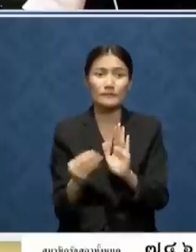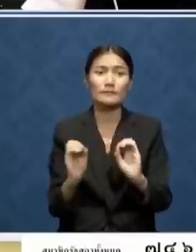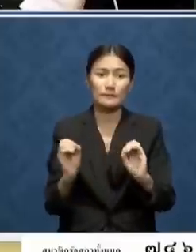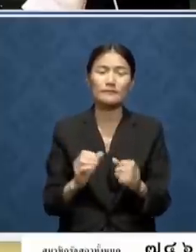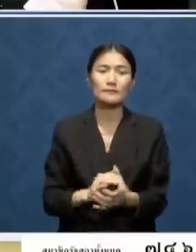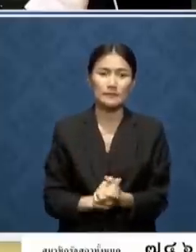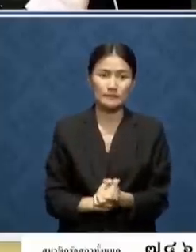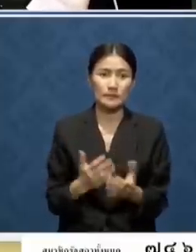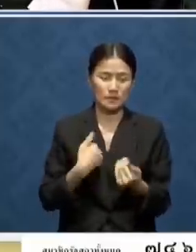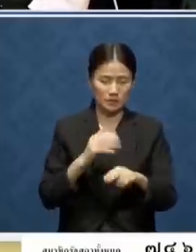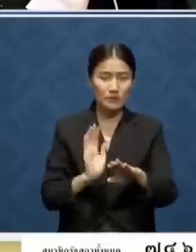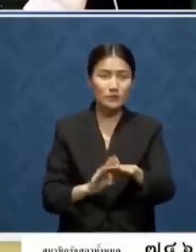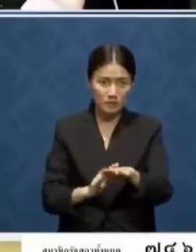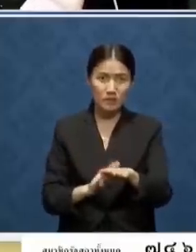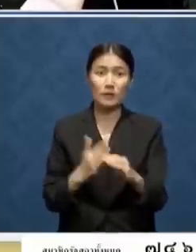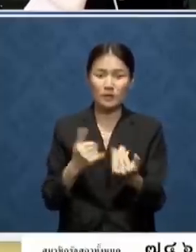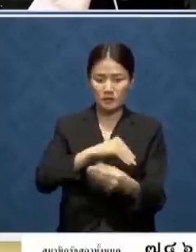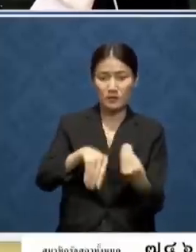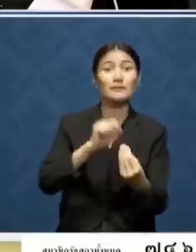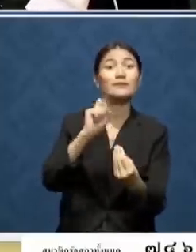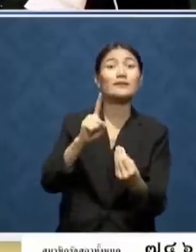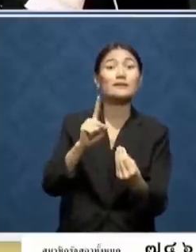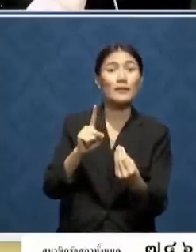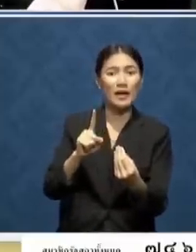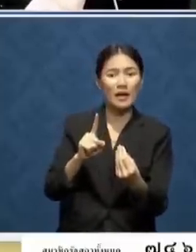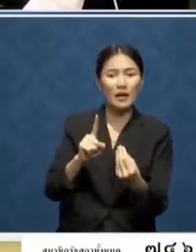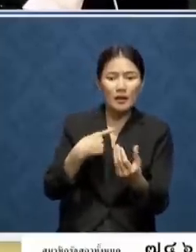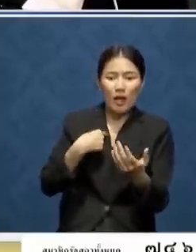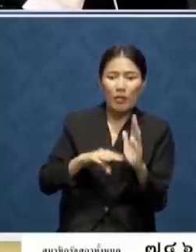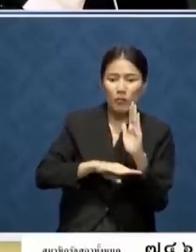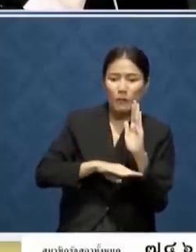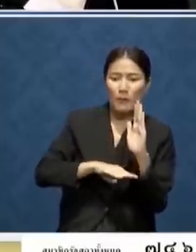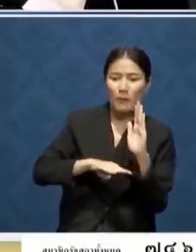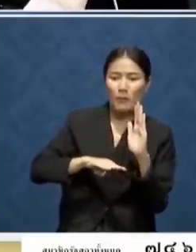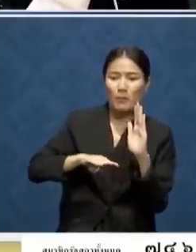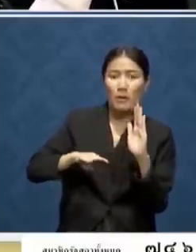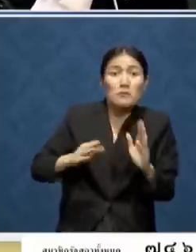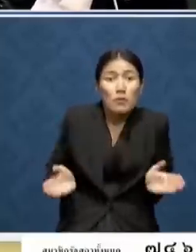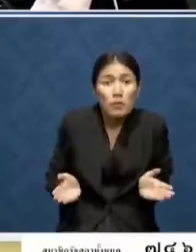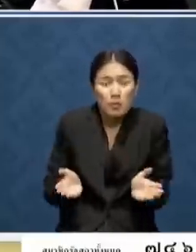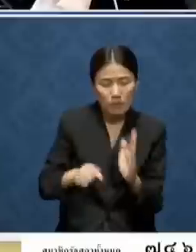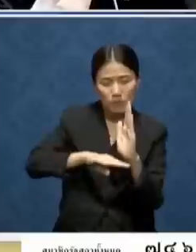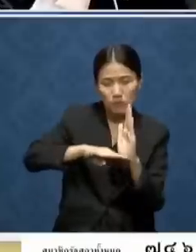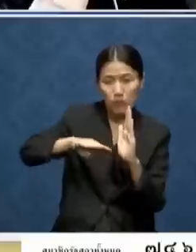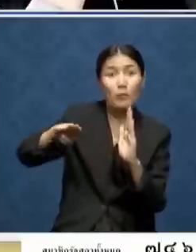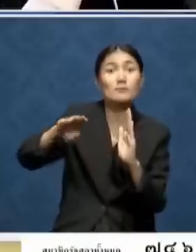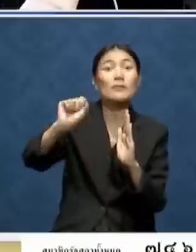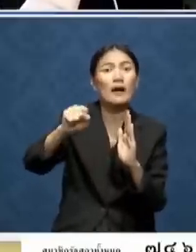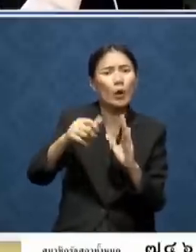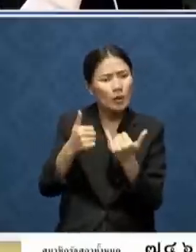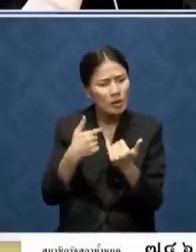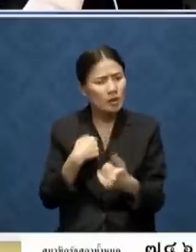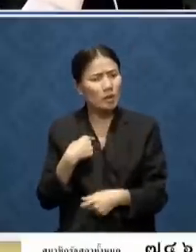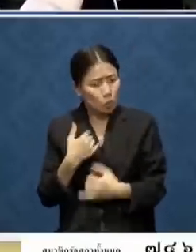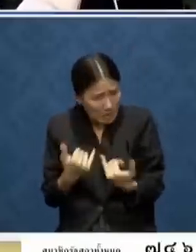จะกระตุ้นเตือนค่ะว่าการกระตุ้นเศรษฐกิจนั้นมันเป็นเรื่องที่สมควรทำณเวลานี้หรือไม่นะคะ